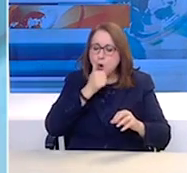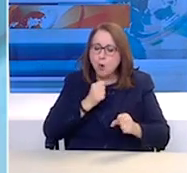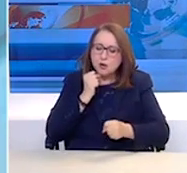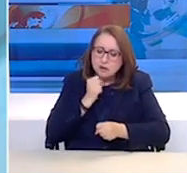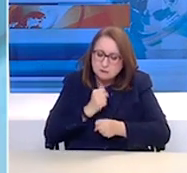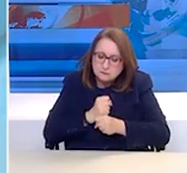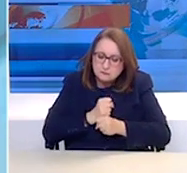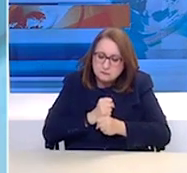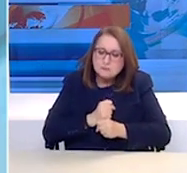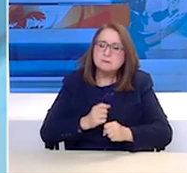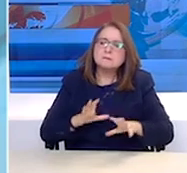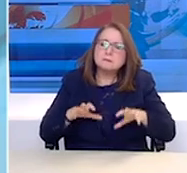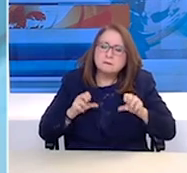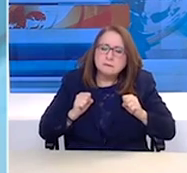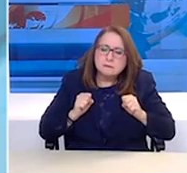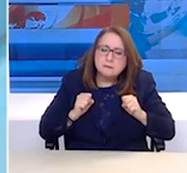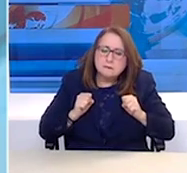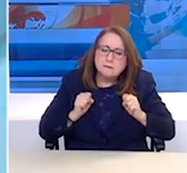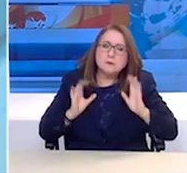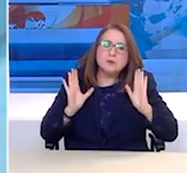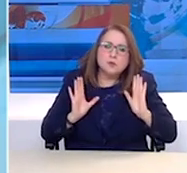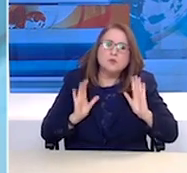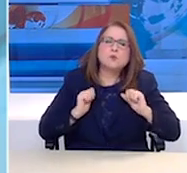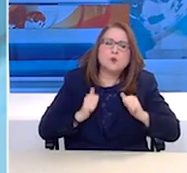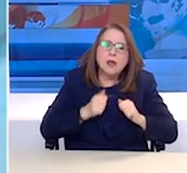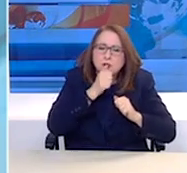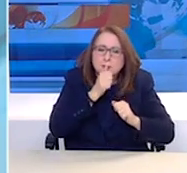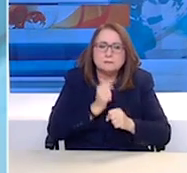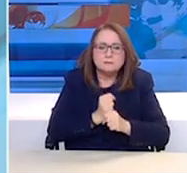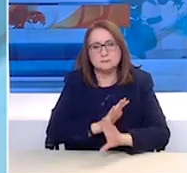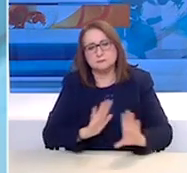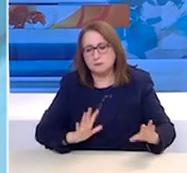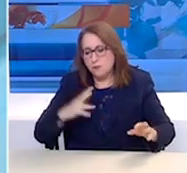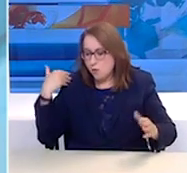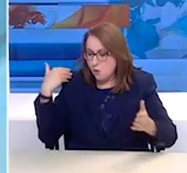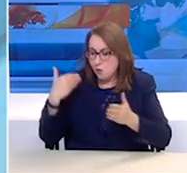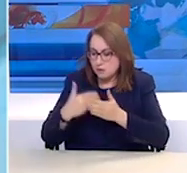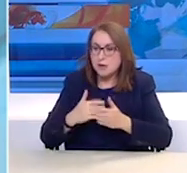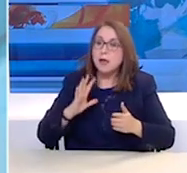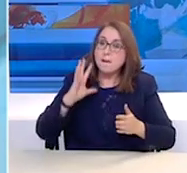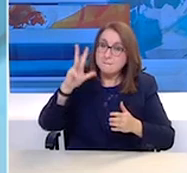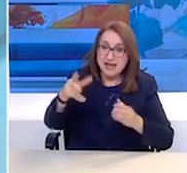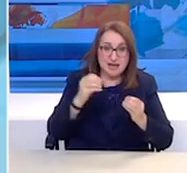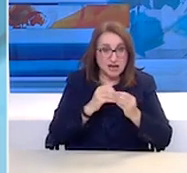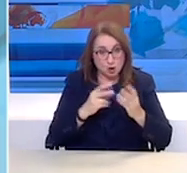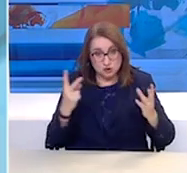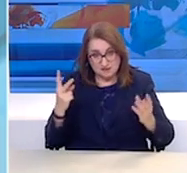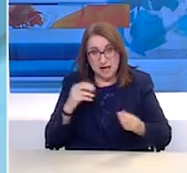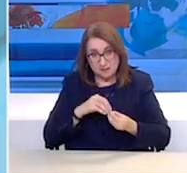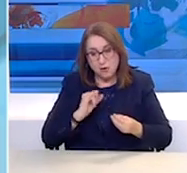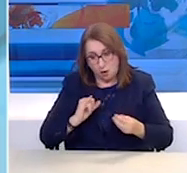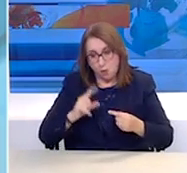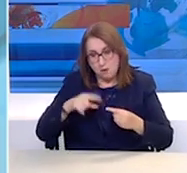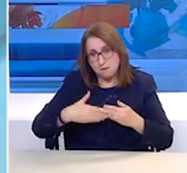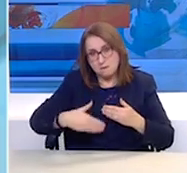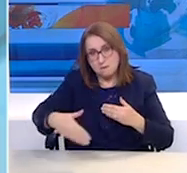την καρτερικότητα που έχουμε δείξει όλες αυτές τις εβδομάδες. Μέχρι τις 27 Απριλίου υπάρχουν αρκετές μέρες. Δεν πρέπει να κάνουμε τίποτα περισσότερο και τίποτα